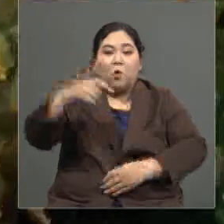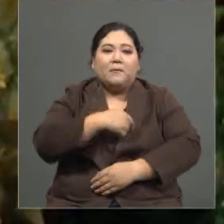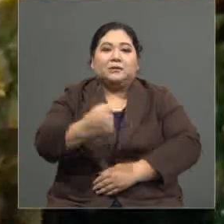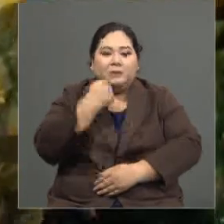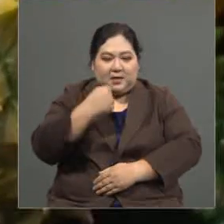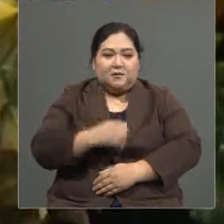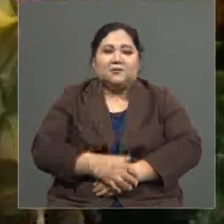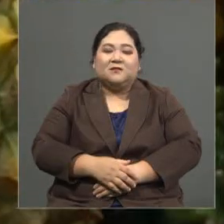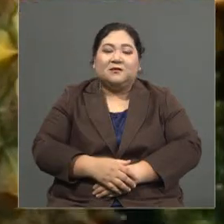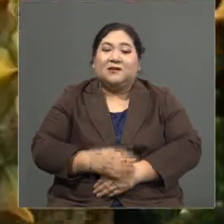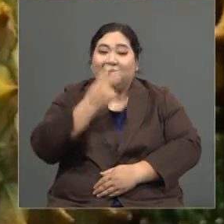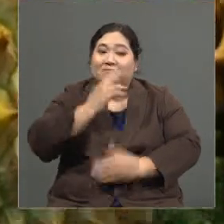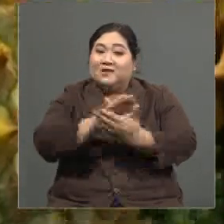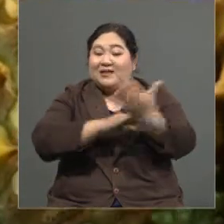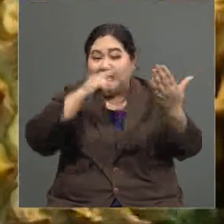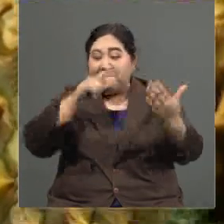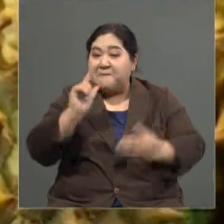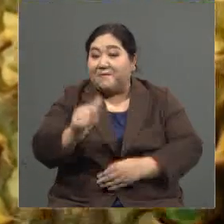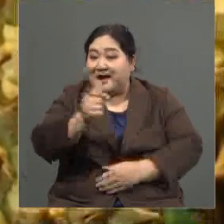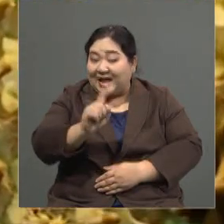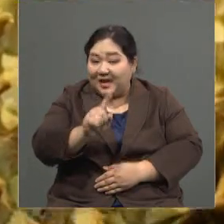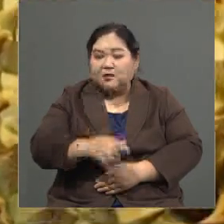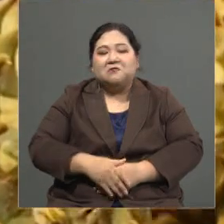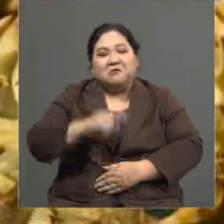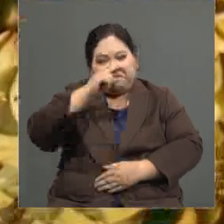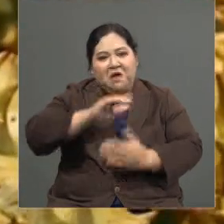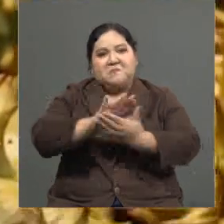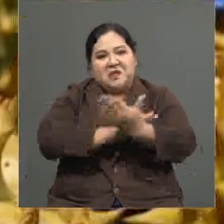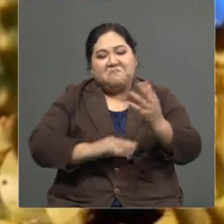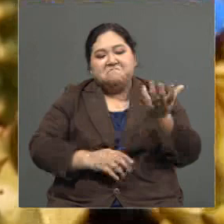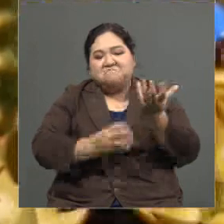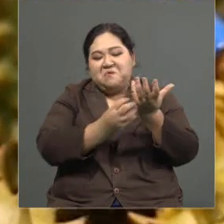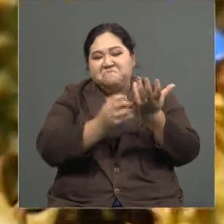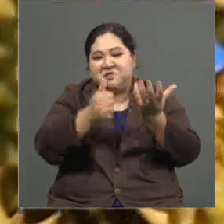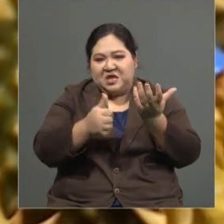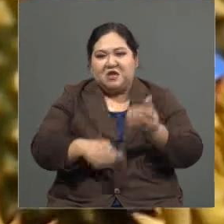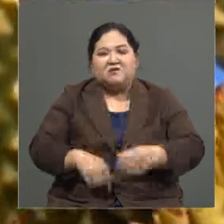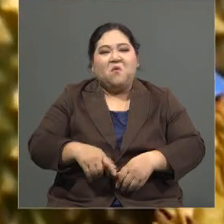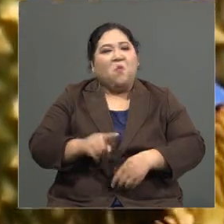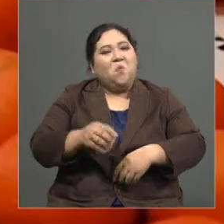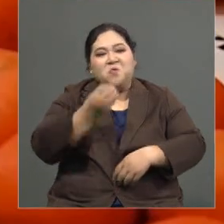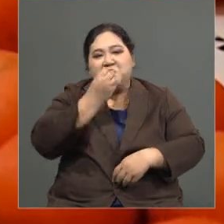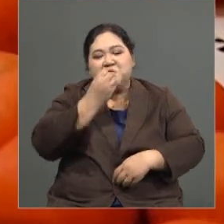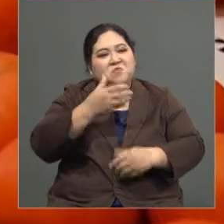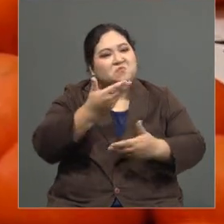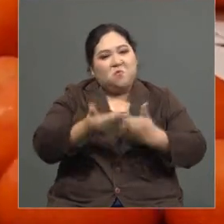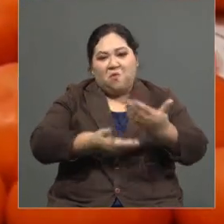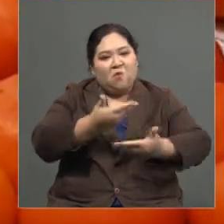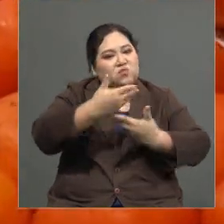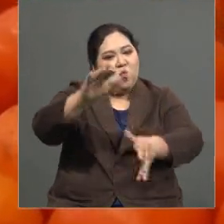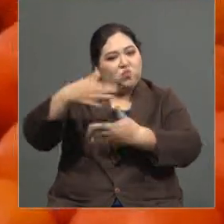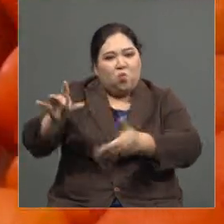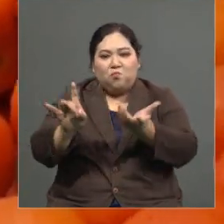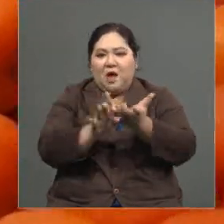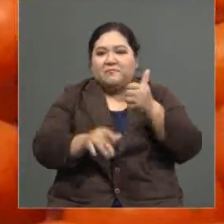ประเทศไทยมีจุดเด่นก็คืออยู่ในภูมิศาสตรที่ดีสามารถเป็นแหล่งอาหารและส่งออกอาหารที่ดีมีคุณภาพ